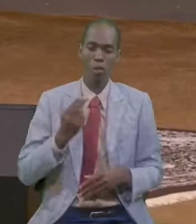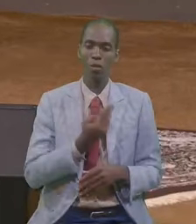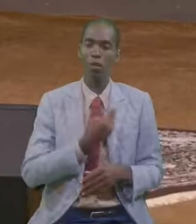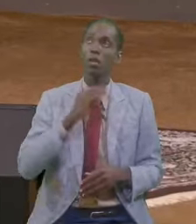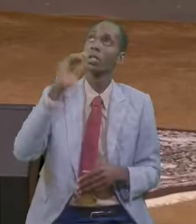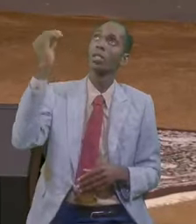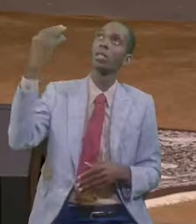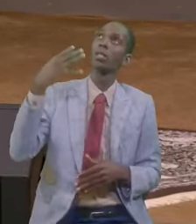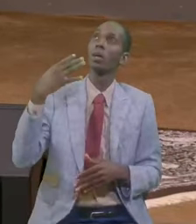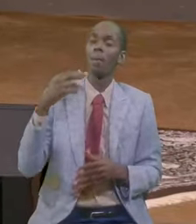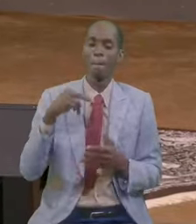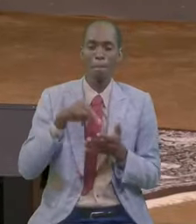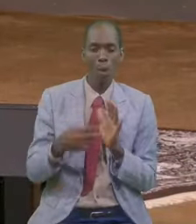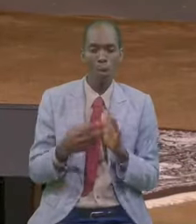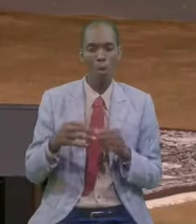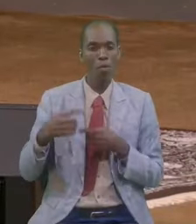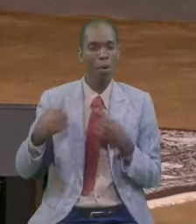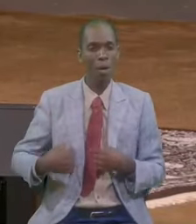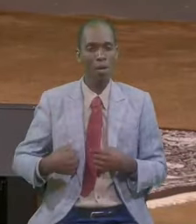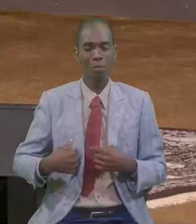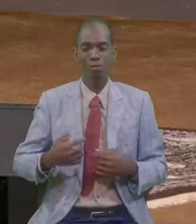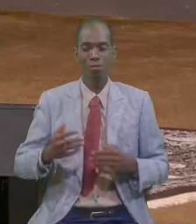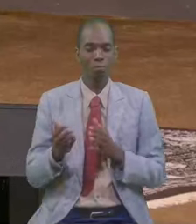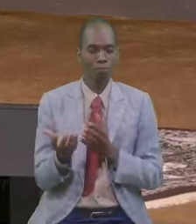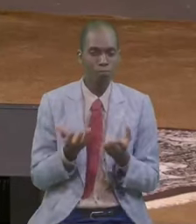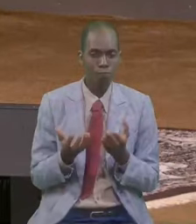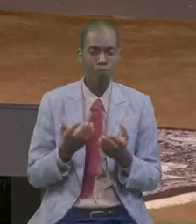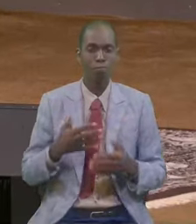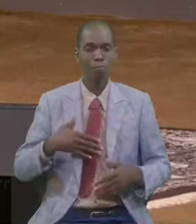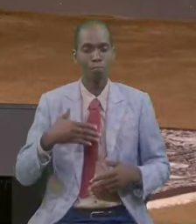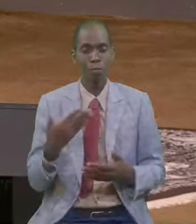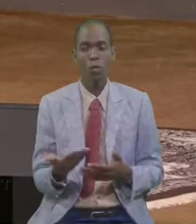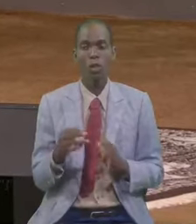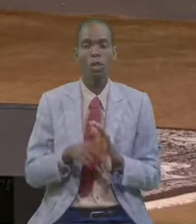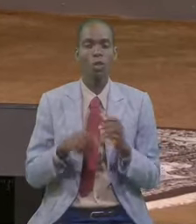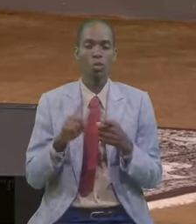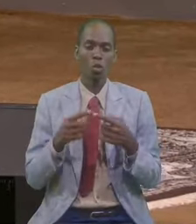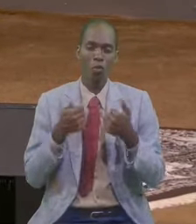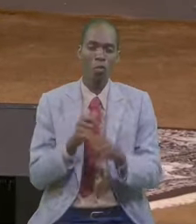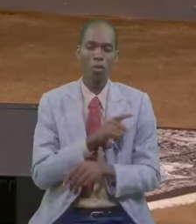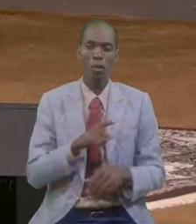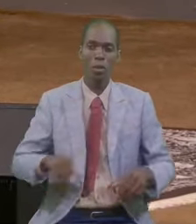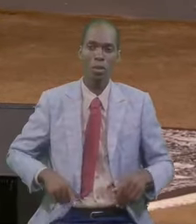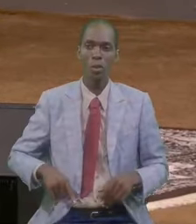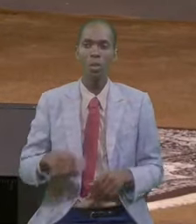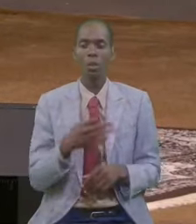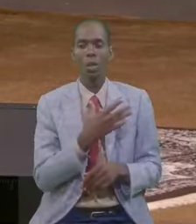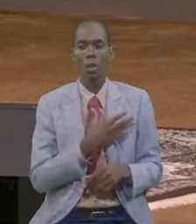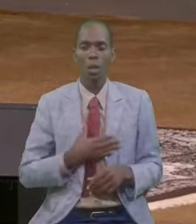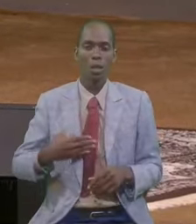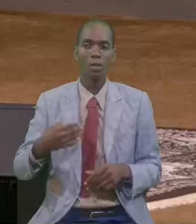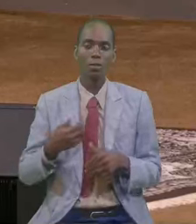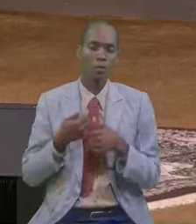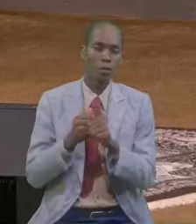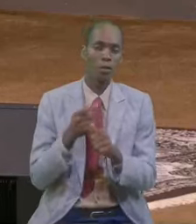grâce, la passion pour suivre le Seigneur et la poursuite pour la révélation